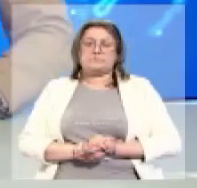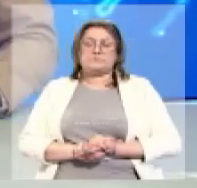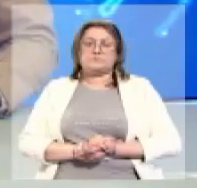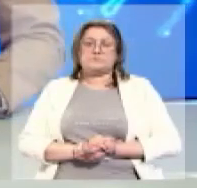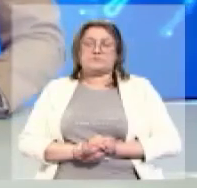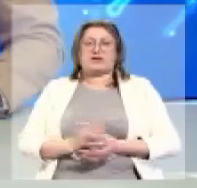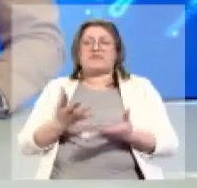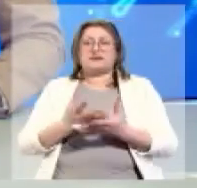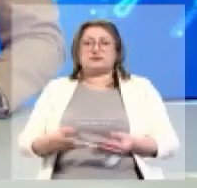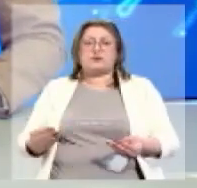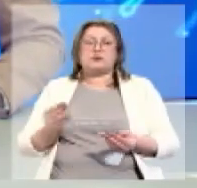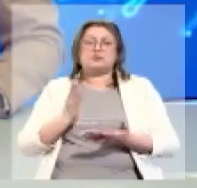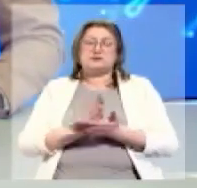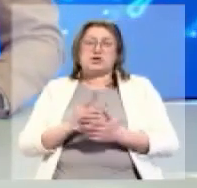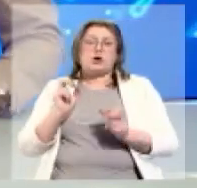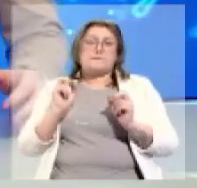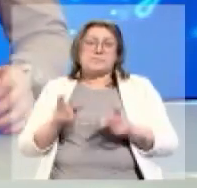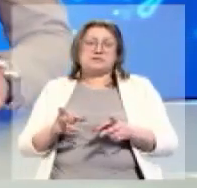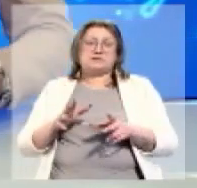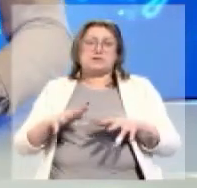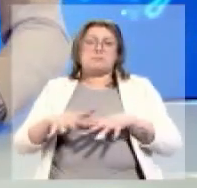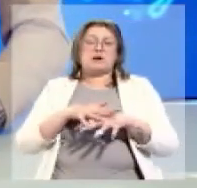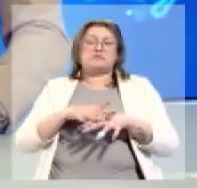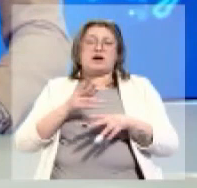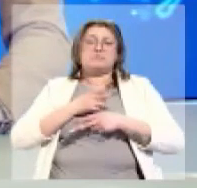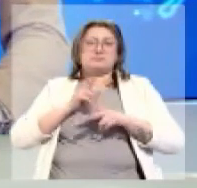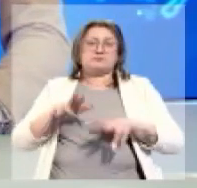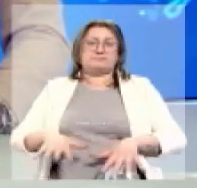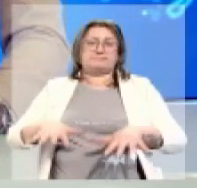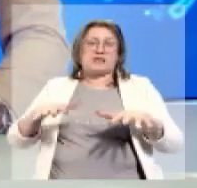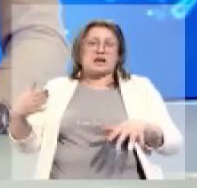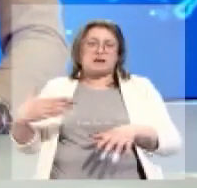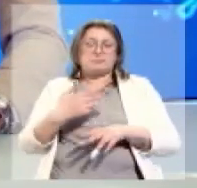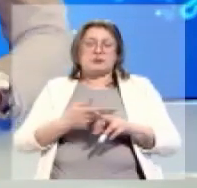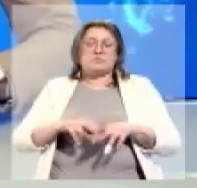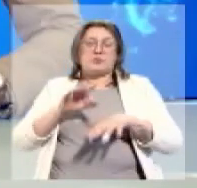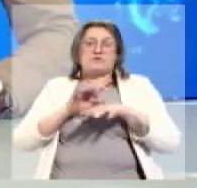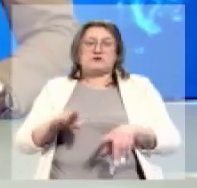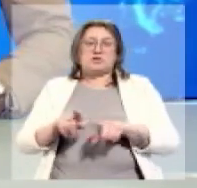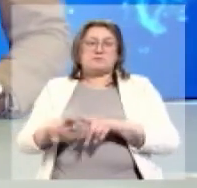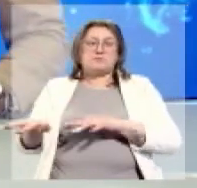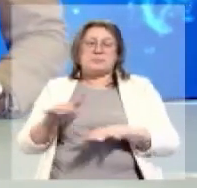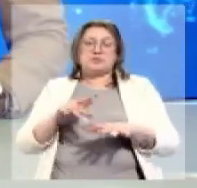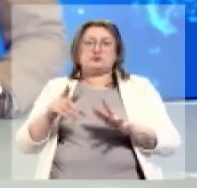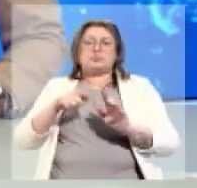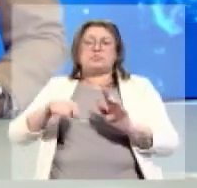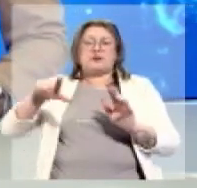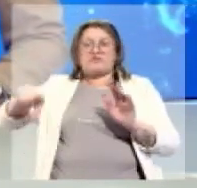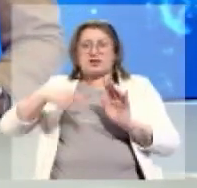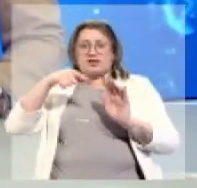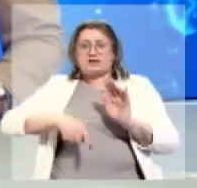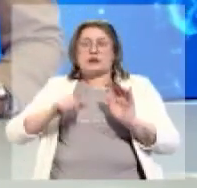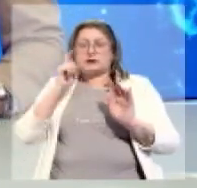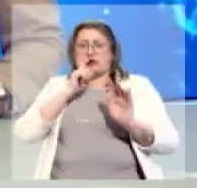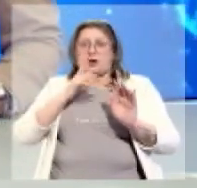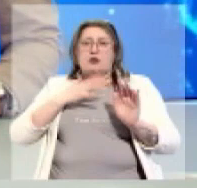Көктемде балықтардың жаппай қырылу қаупі бар. Сондықтан сала мамандары мұз бетінде ойы қойып, өзен көлдерді оттегімен қамтамасыз ету